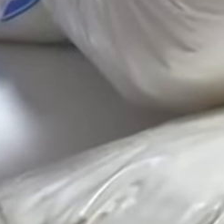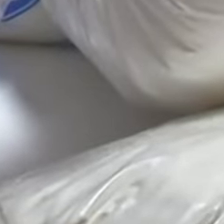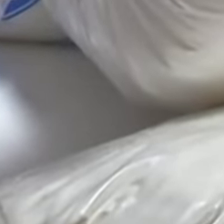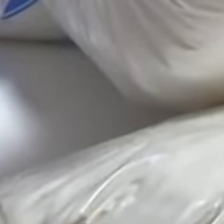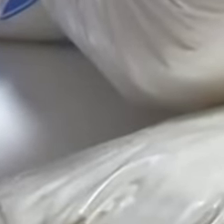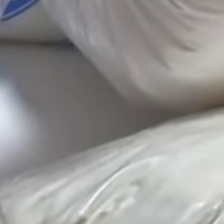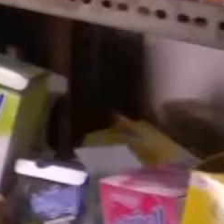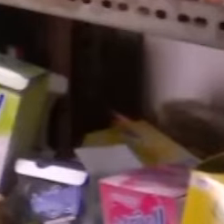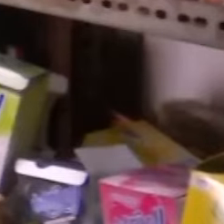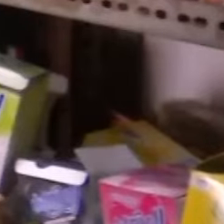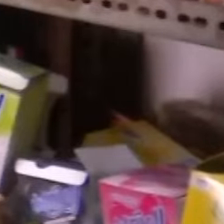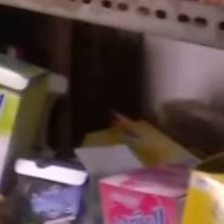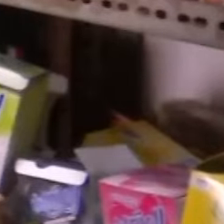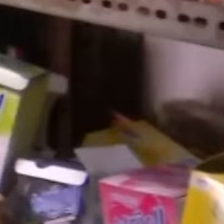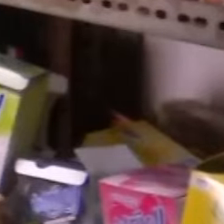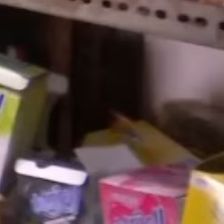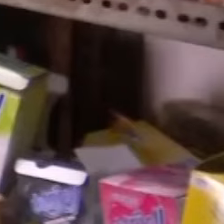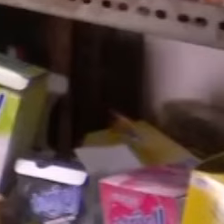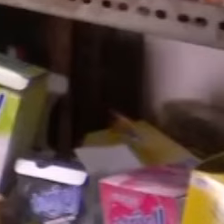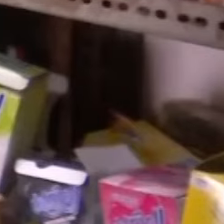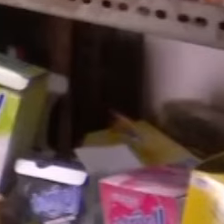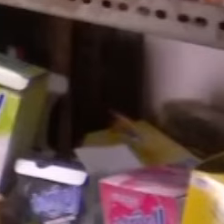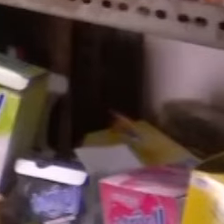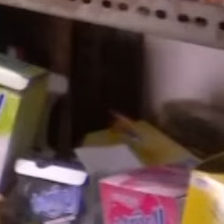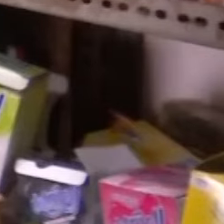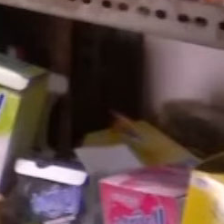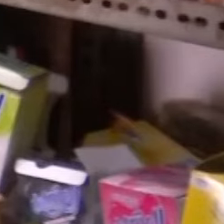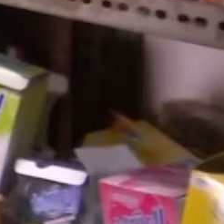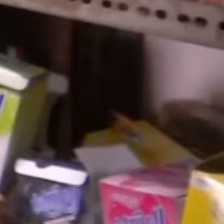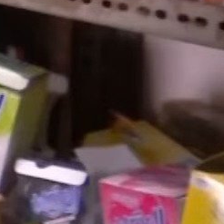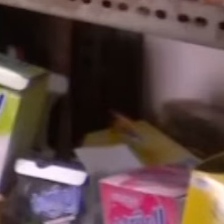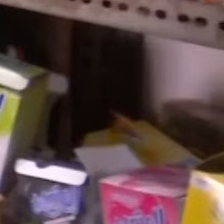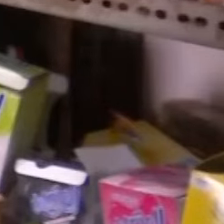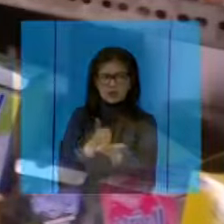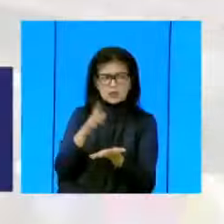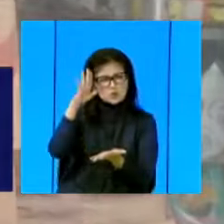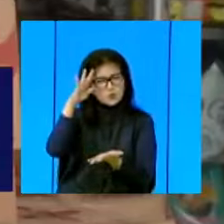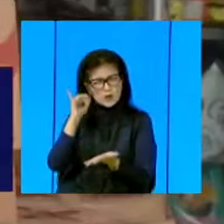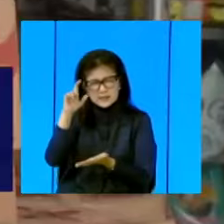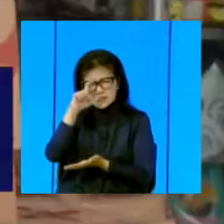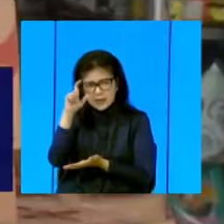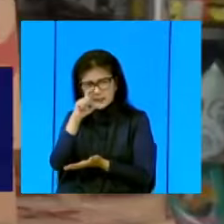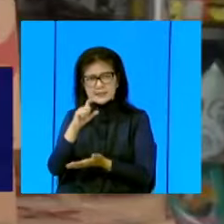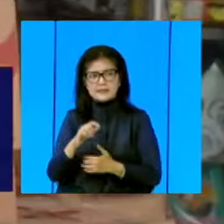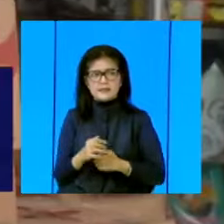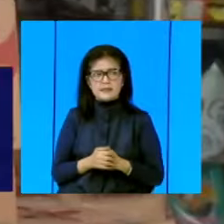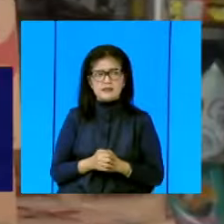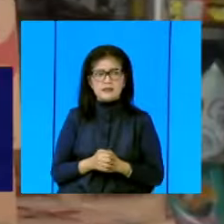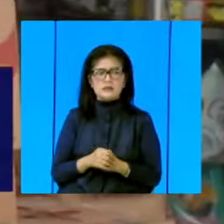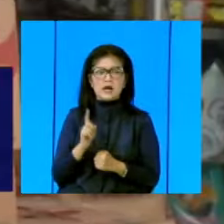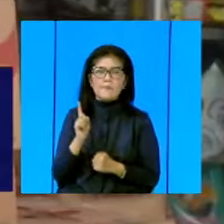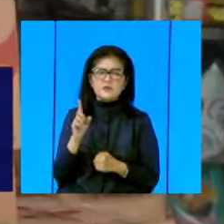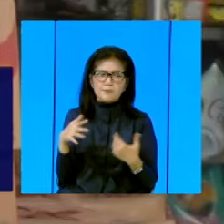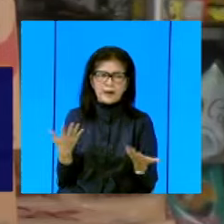sekarang. Ya kalau saya lihat ya mungkin kelihatannya agak kosong ya. Gula pasir agak sulit gitu ya. Adapun pemicu